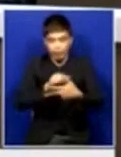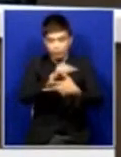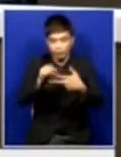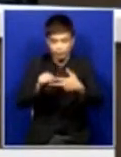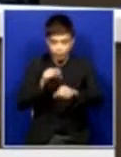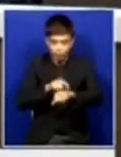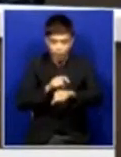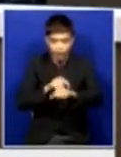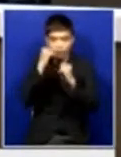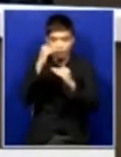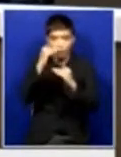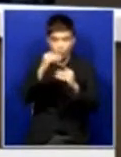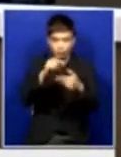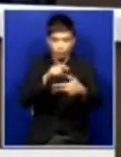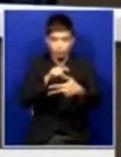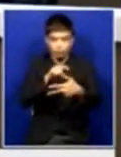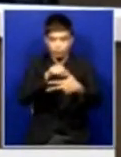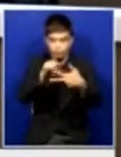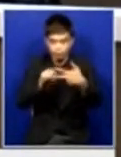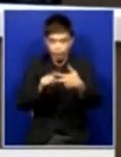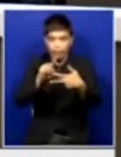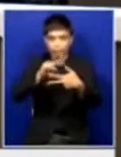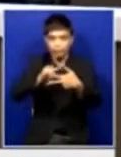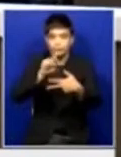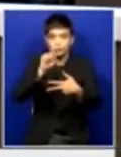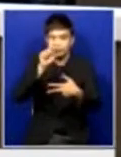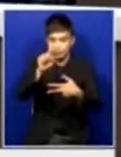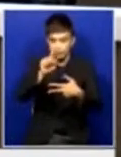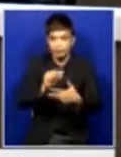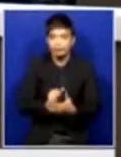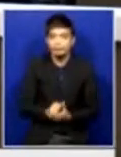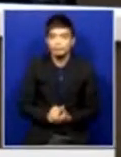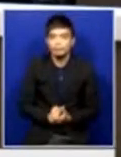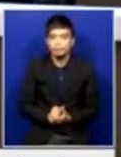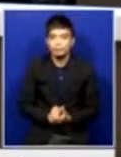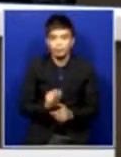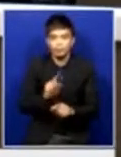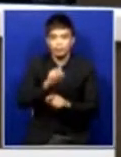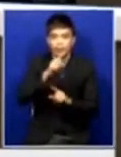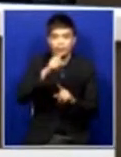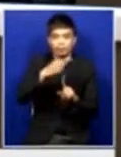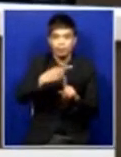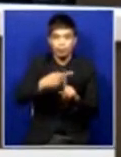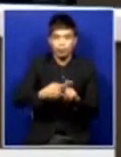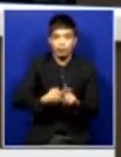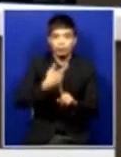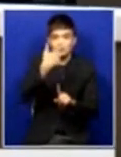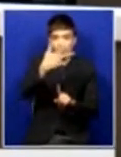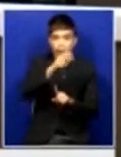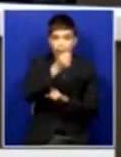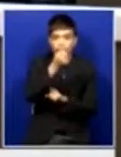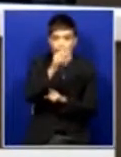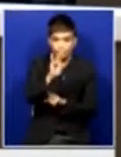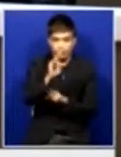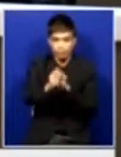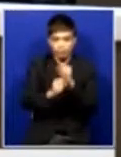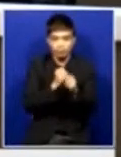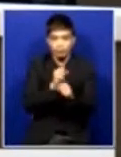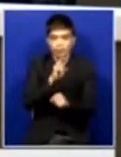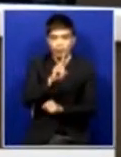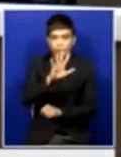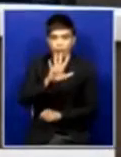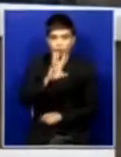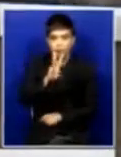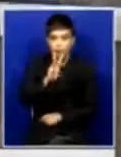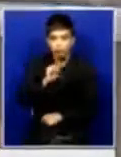ที่จำกัดขออนุญาตท่านประธานครับเข้าเรื่องที่1ครับเนื่องจากวันที่17มีนาคม2563ท่านประธานครับท่านคงจ